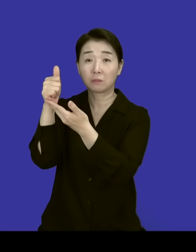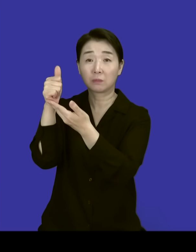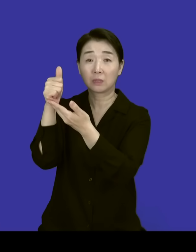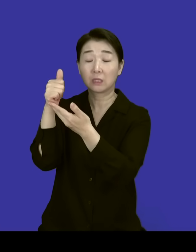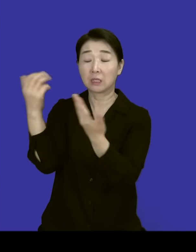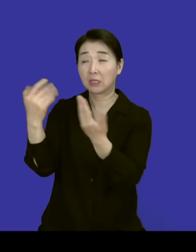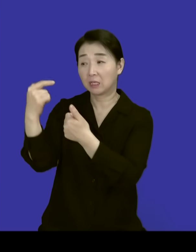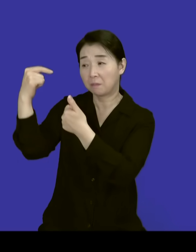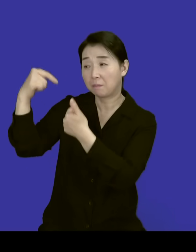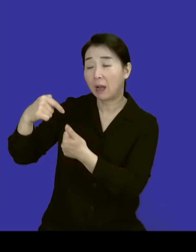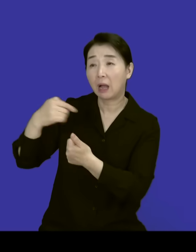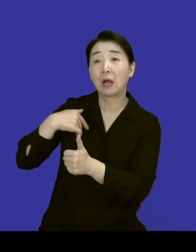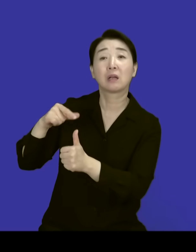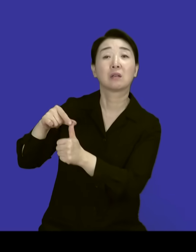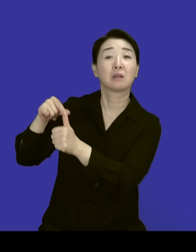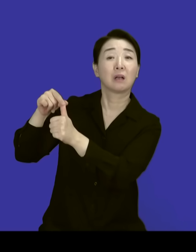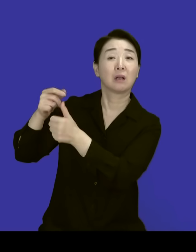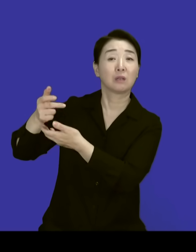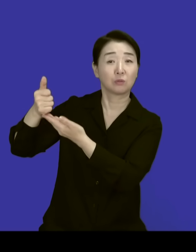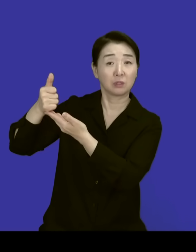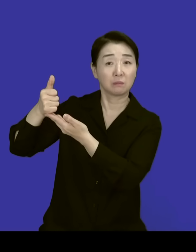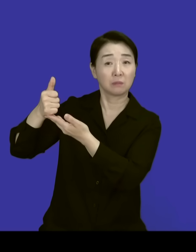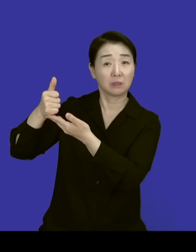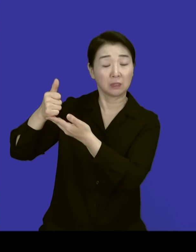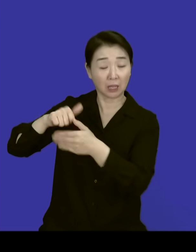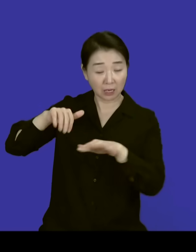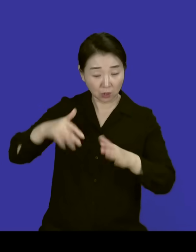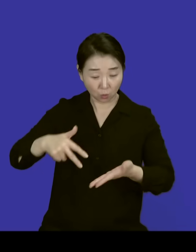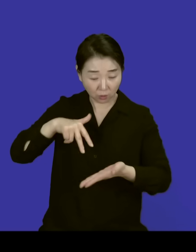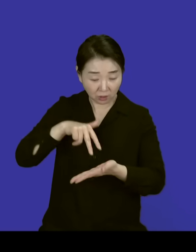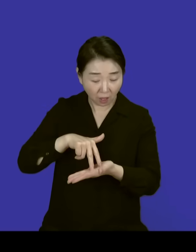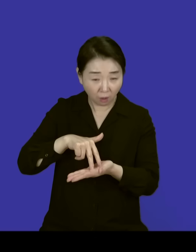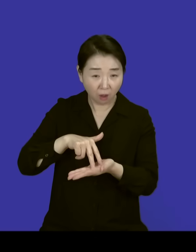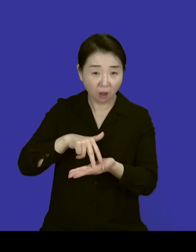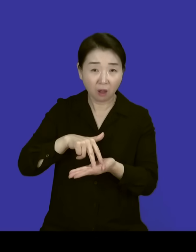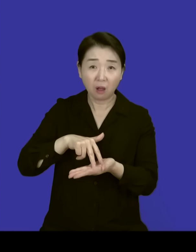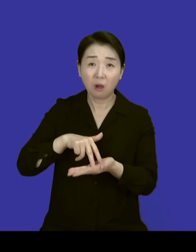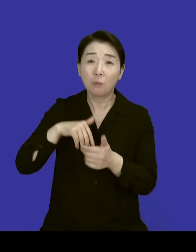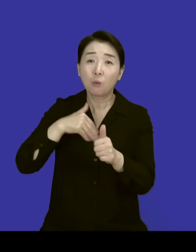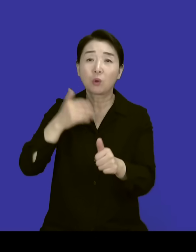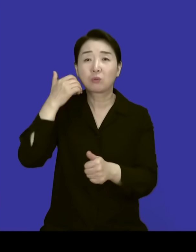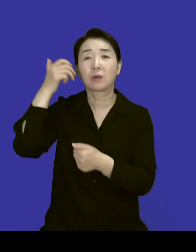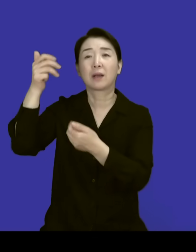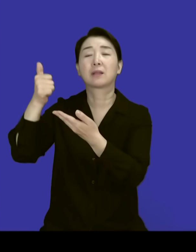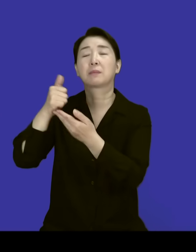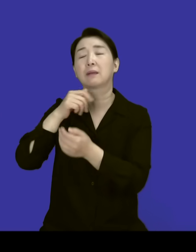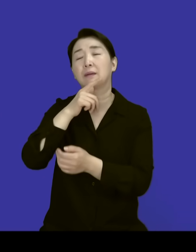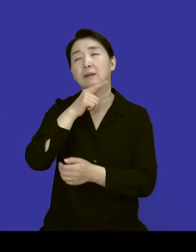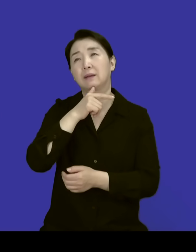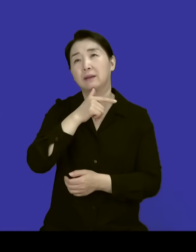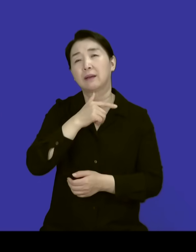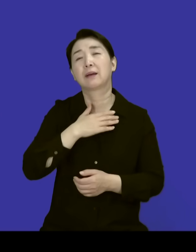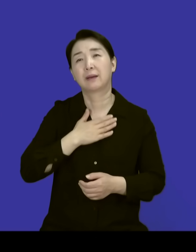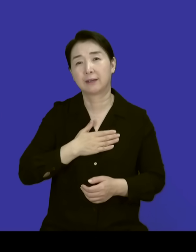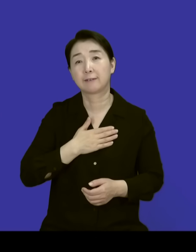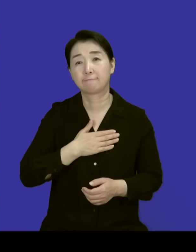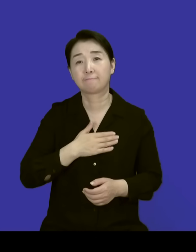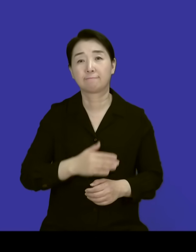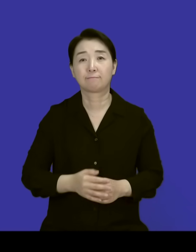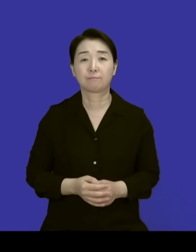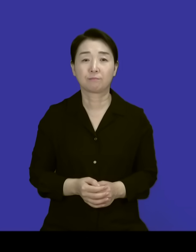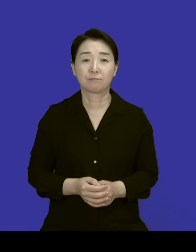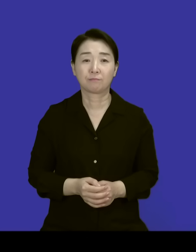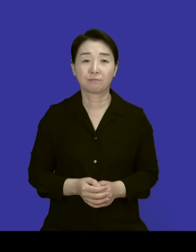주님이었구나. 결국에는 나를 이 자리에 세우신 거는 하나님이셨구나. 예. 라는 걸 깨달았죠 그때. 그러고